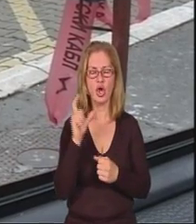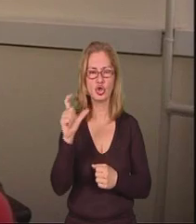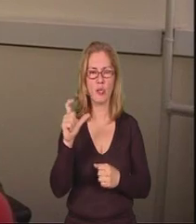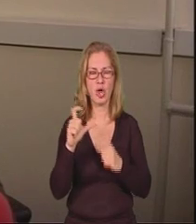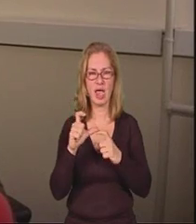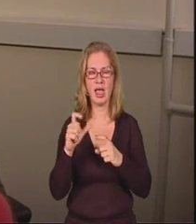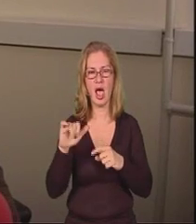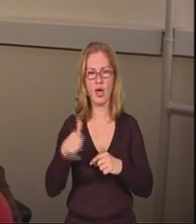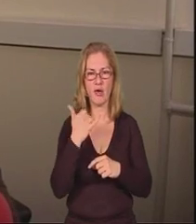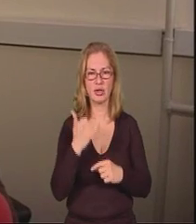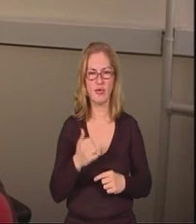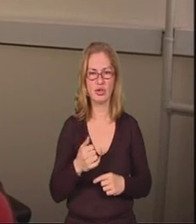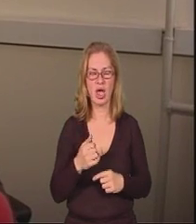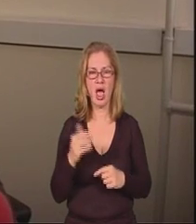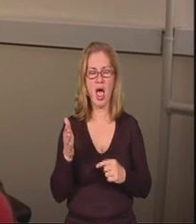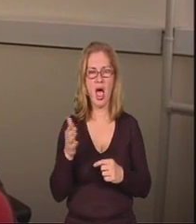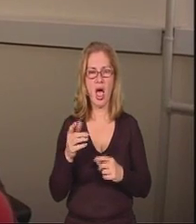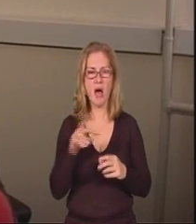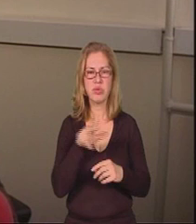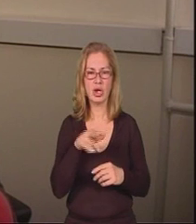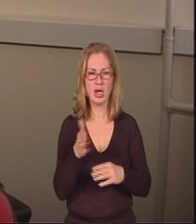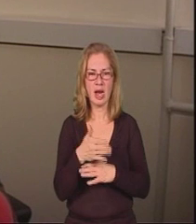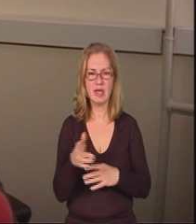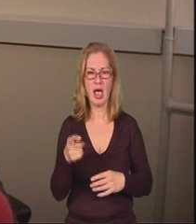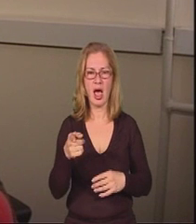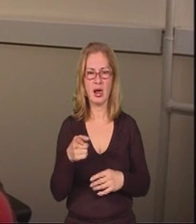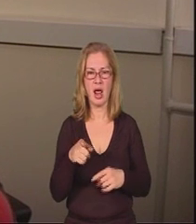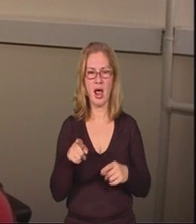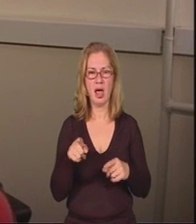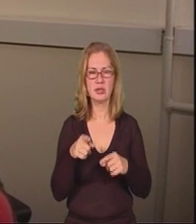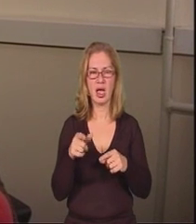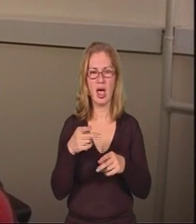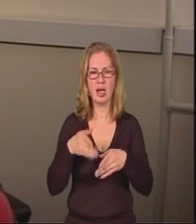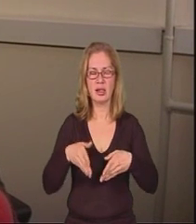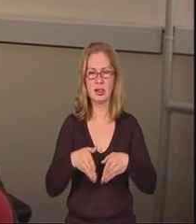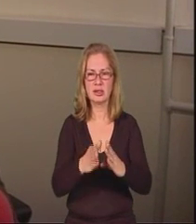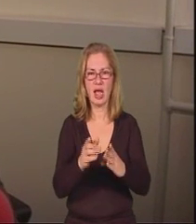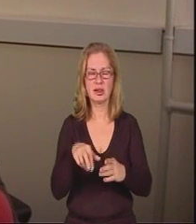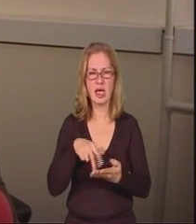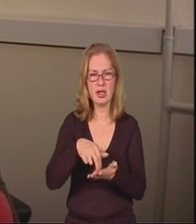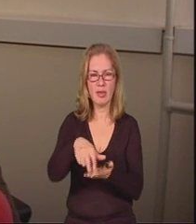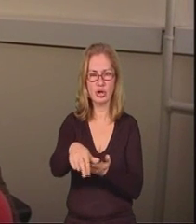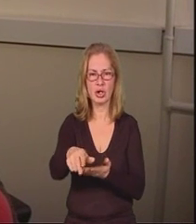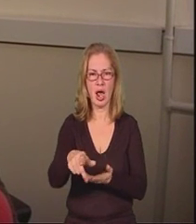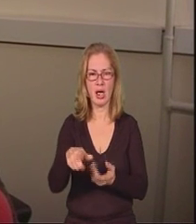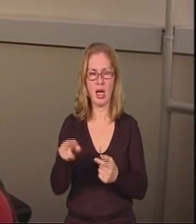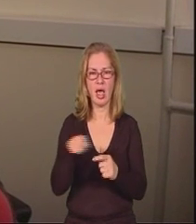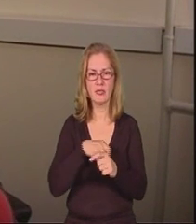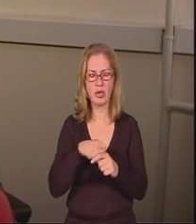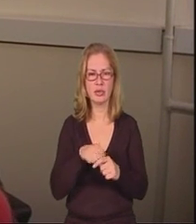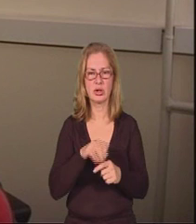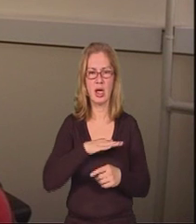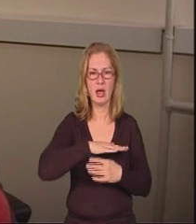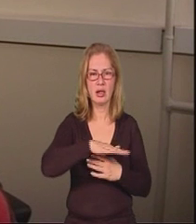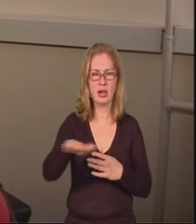Jovanovića. Na Grbavici u braći Ribnikara se izrađuje prilaz autobuskom stajalištu za pešake, a i dalje su u toku radovi na